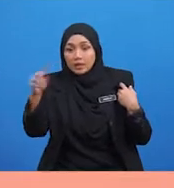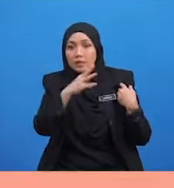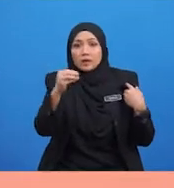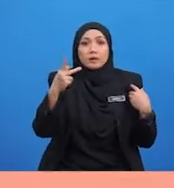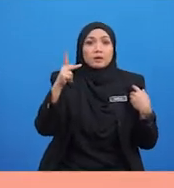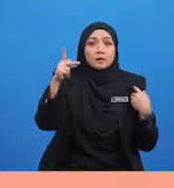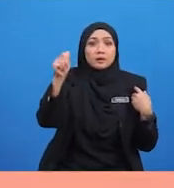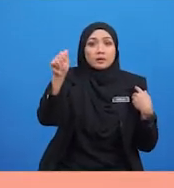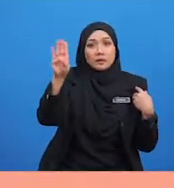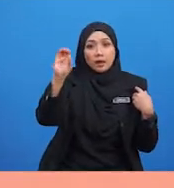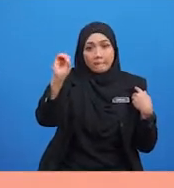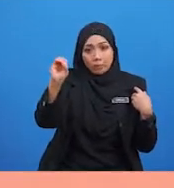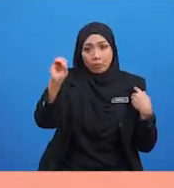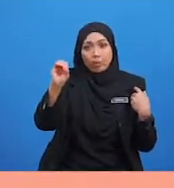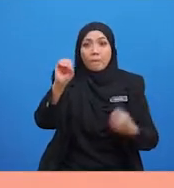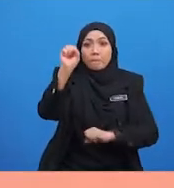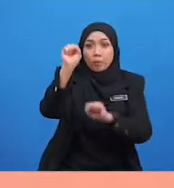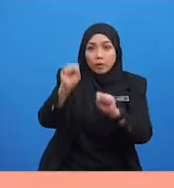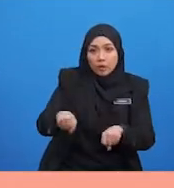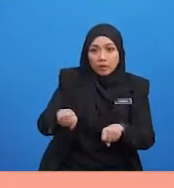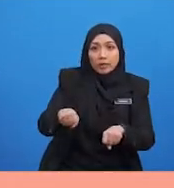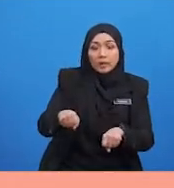kadar glikogen otot.